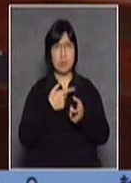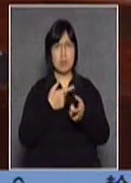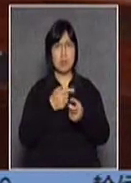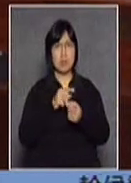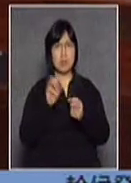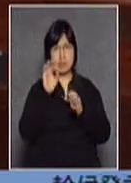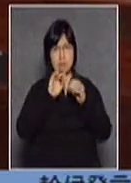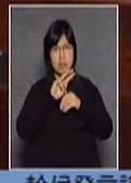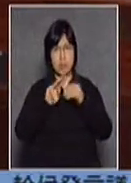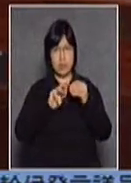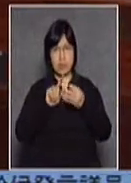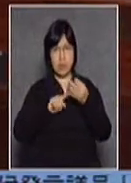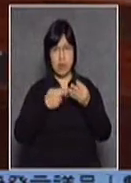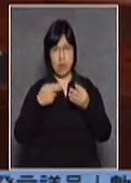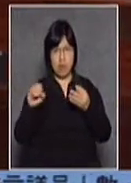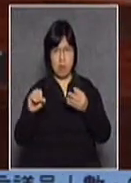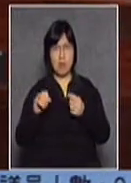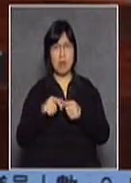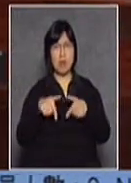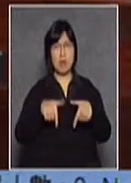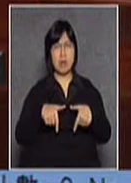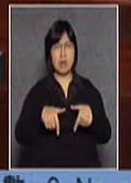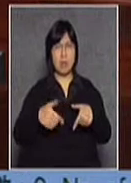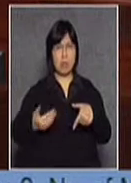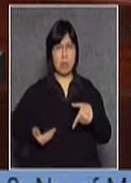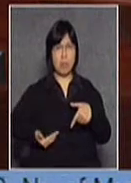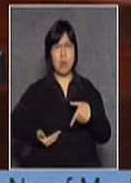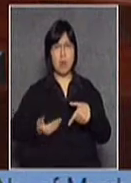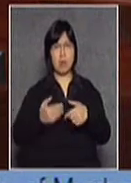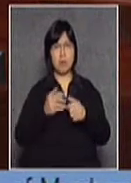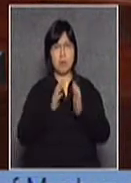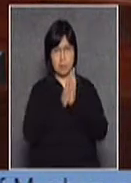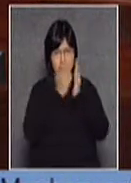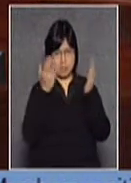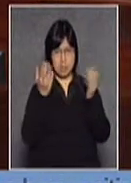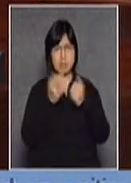國啦，南華日報即是這個的